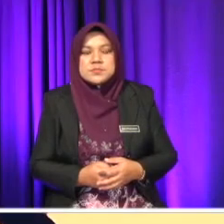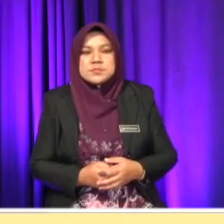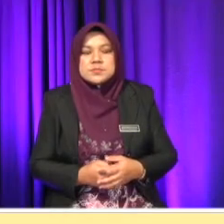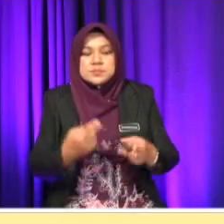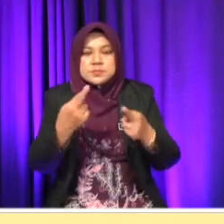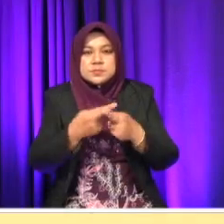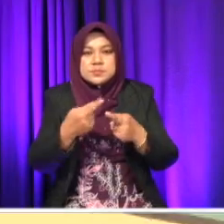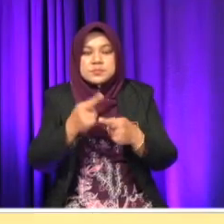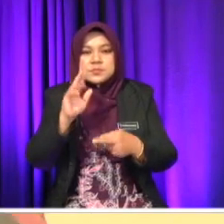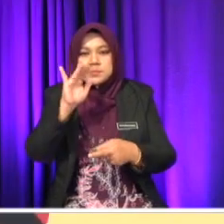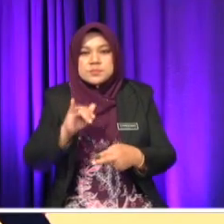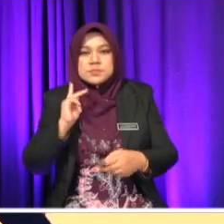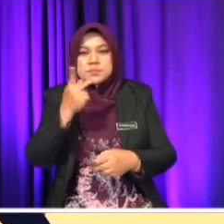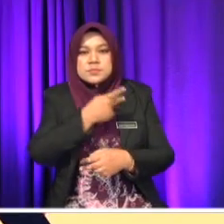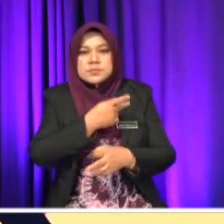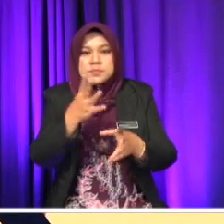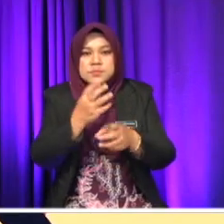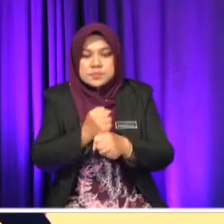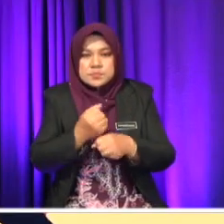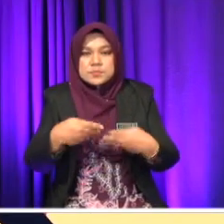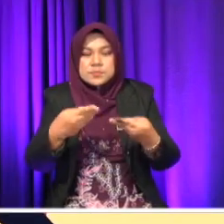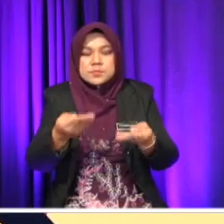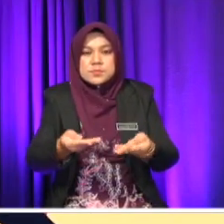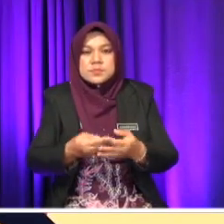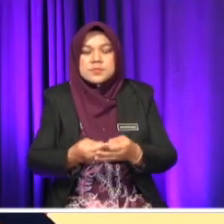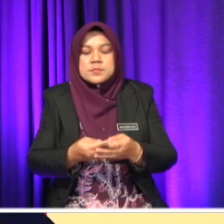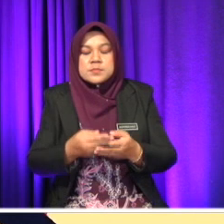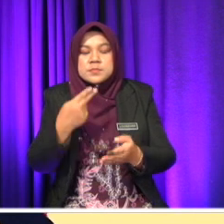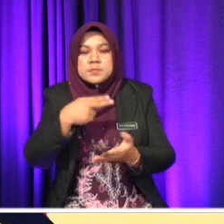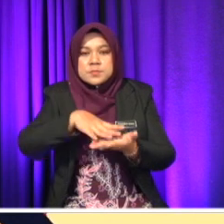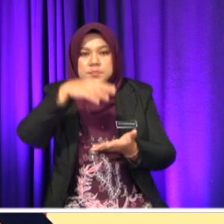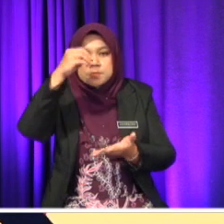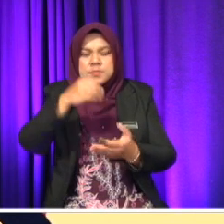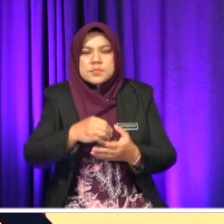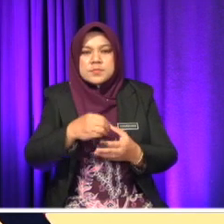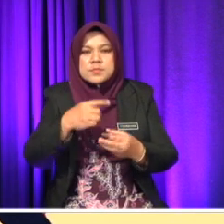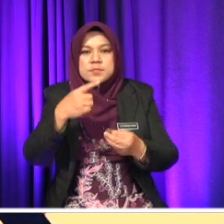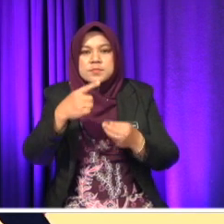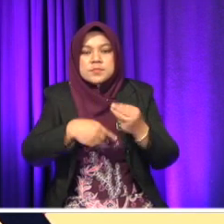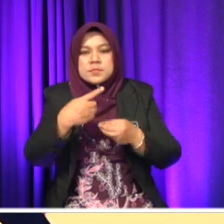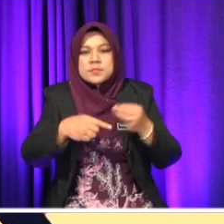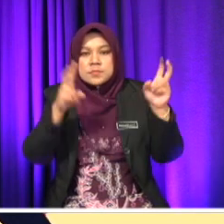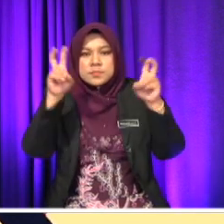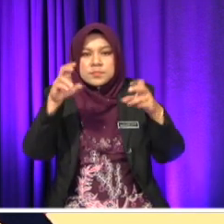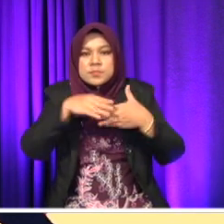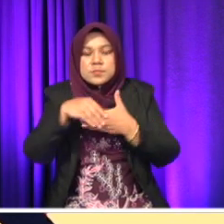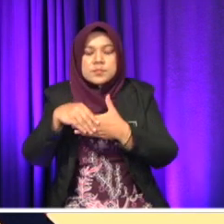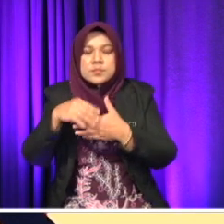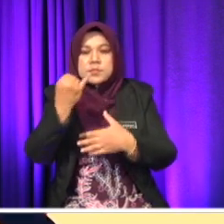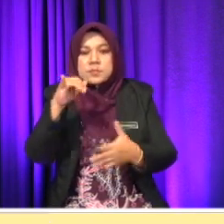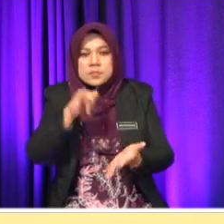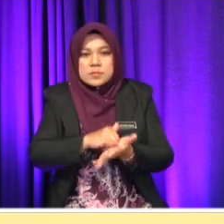yang dapat saya beri hasil pembelajaran pada hari ini ialah mengenai topik kepemimpinan yaitu